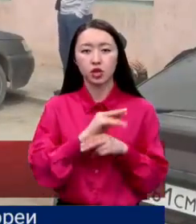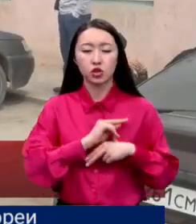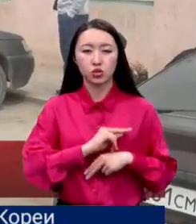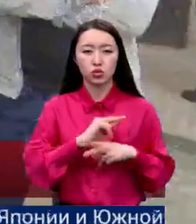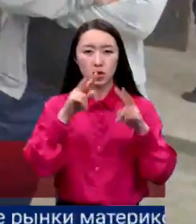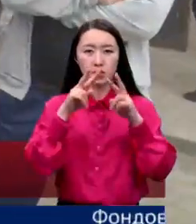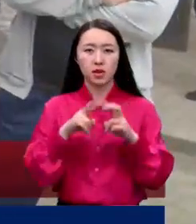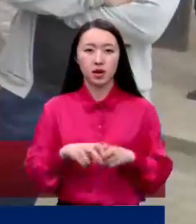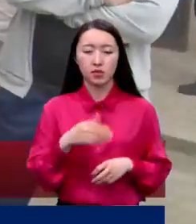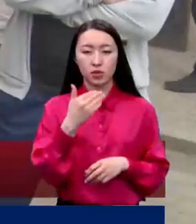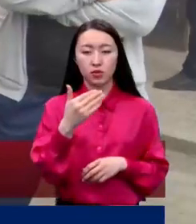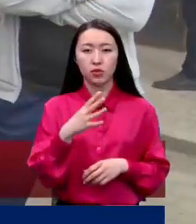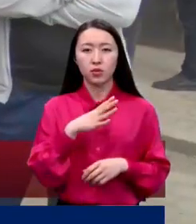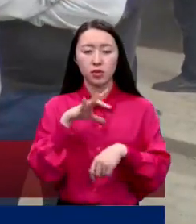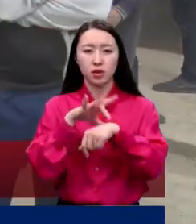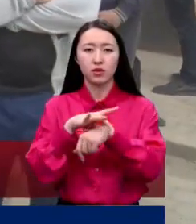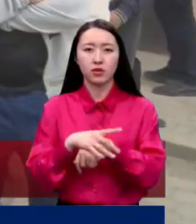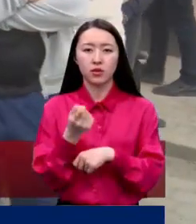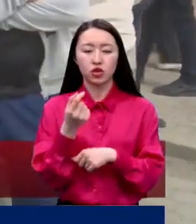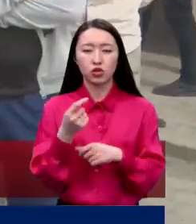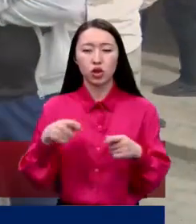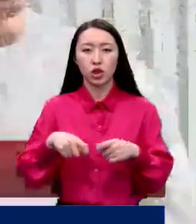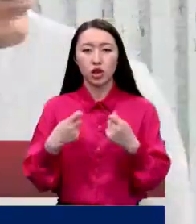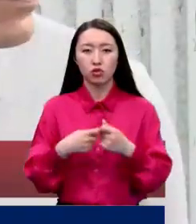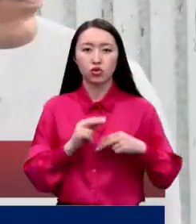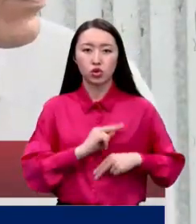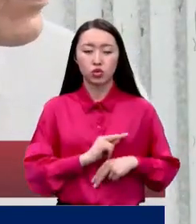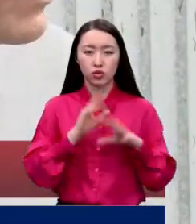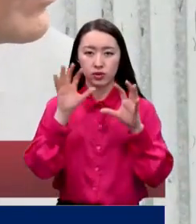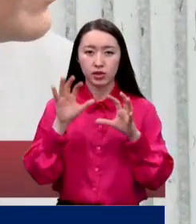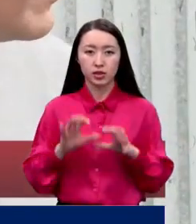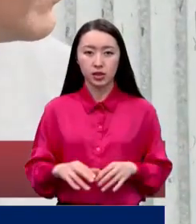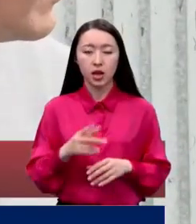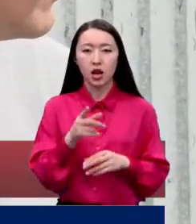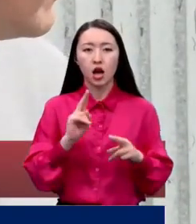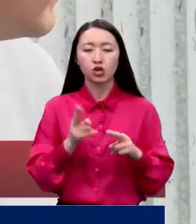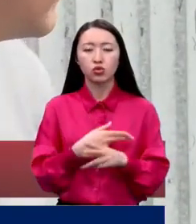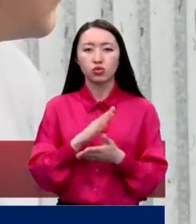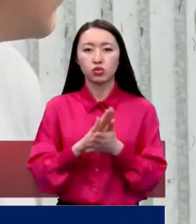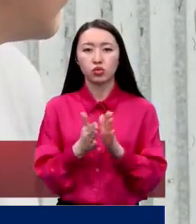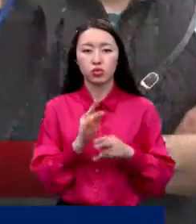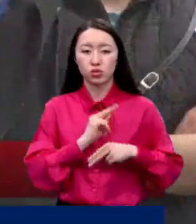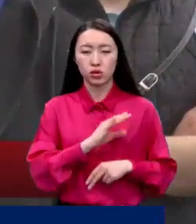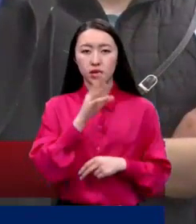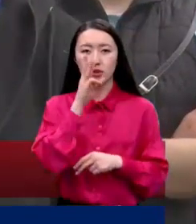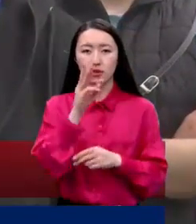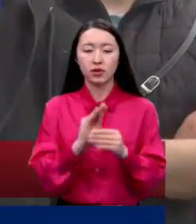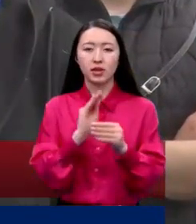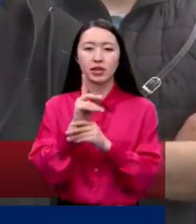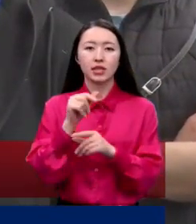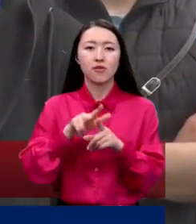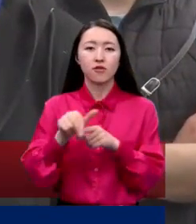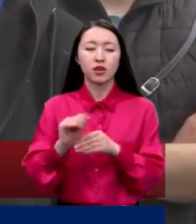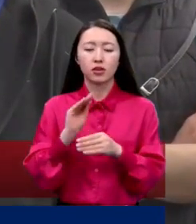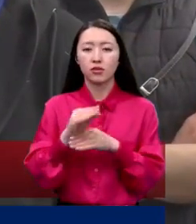проверку товарищества, выявила ряд нарушений трудового законодательства. Это отсутствие трудовых договоров, невыплата надбавок за вредность. За